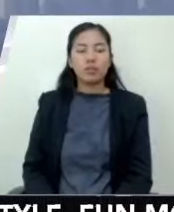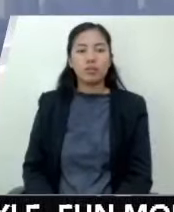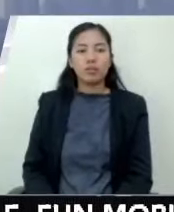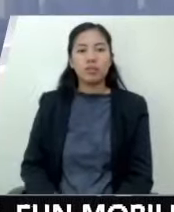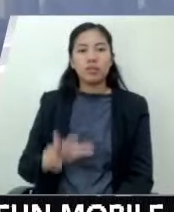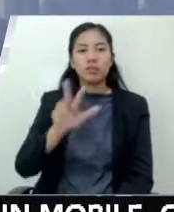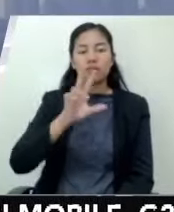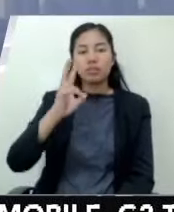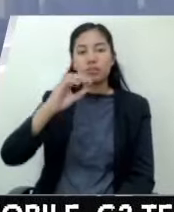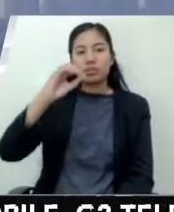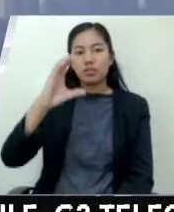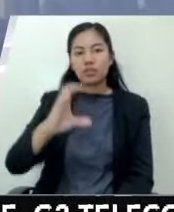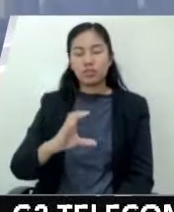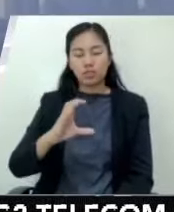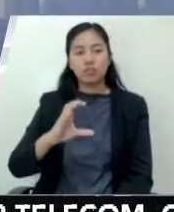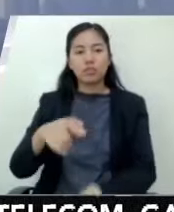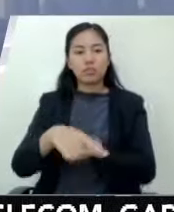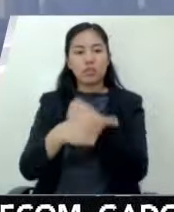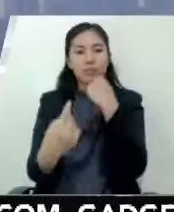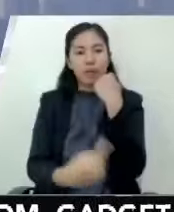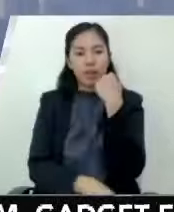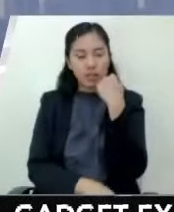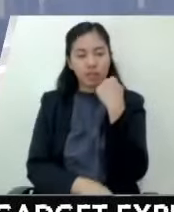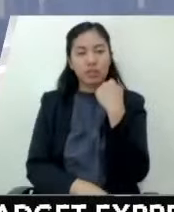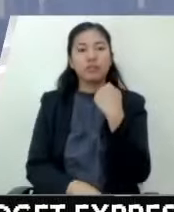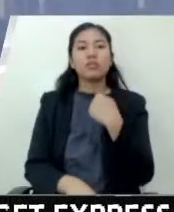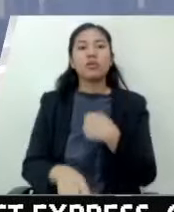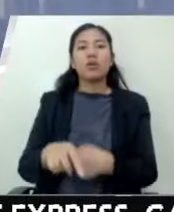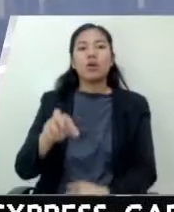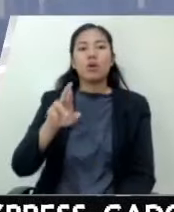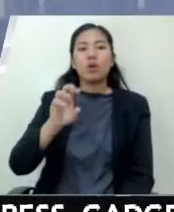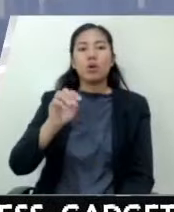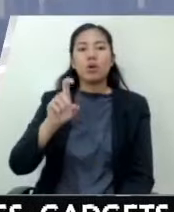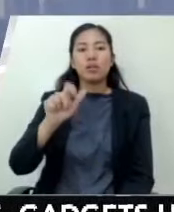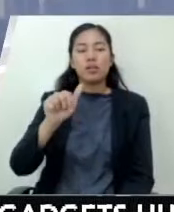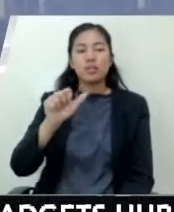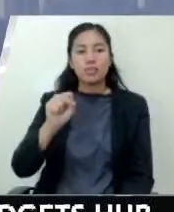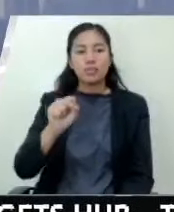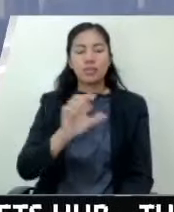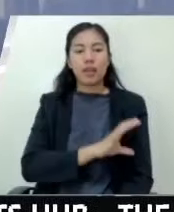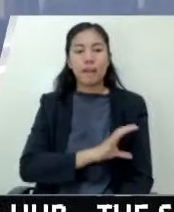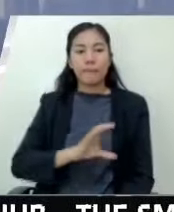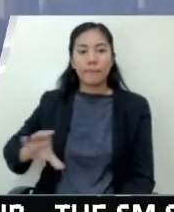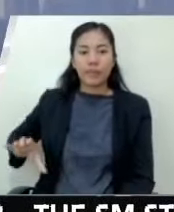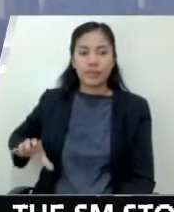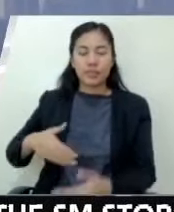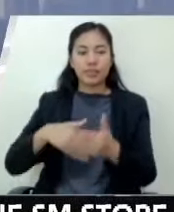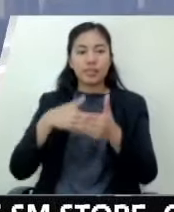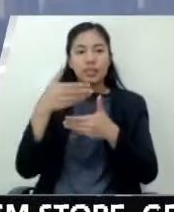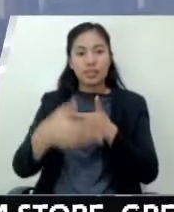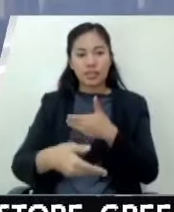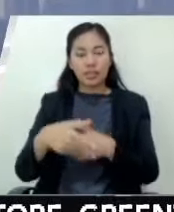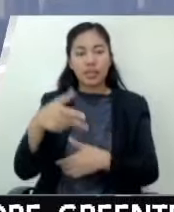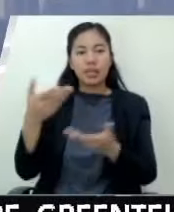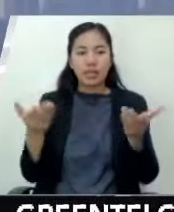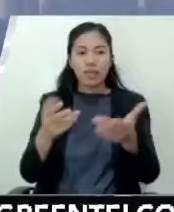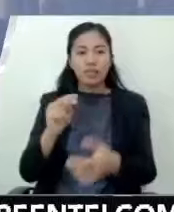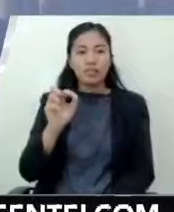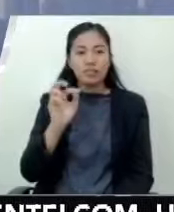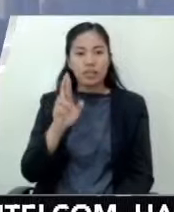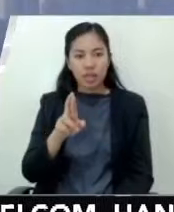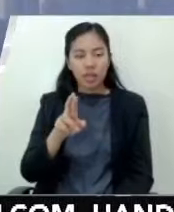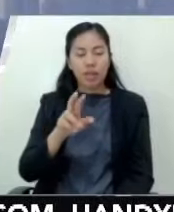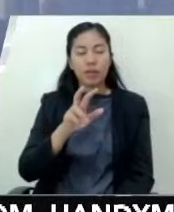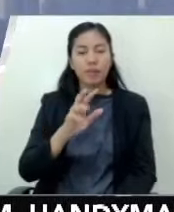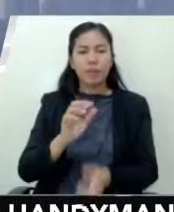naman sa Iba Zambales at sa Rojas Capiz. Sa Metro Manila, maaring umabot sa 34 degrees Celsius ang heat index sa Pasay